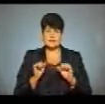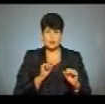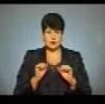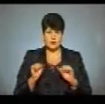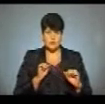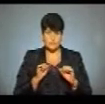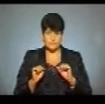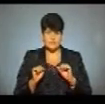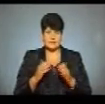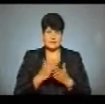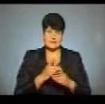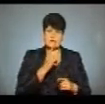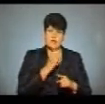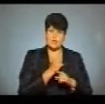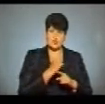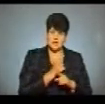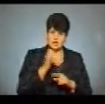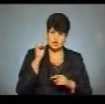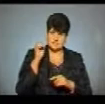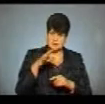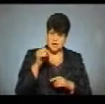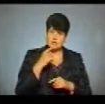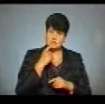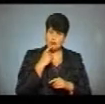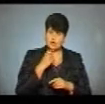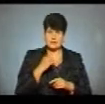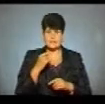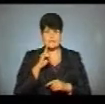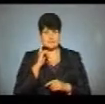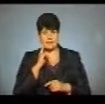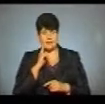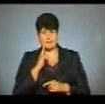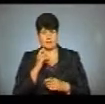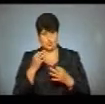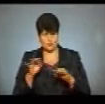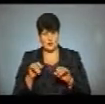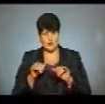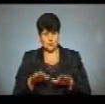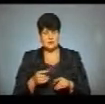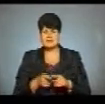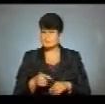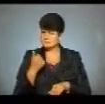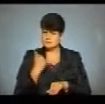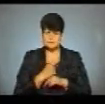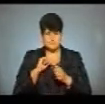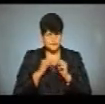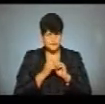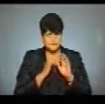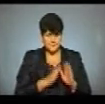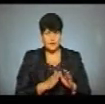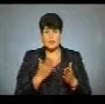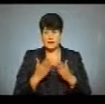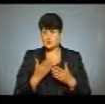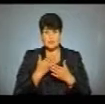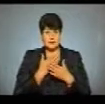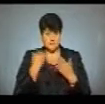є забороняючий сигнал світлофора, так червоний і зелений, який дозволяє їм рух. Це обов'язково потрібно пам'ятати. Також, якщо є